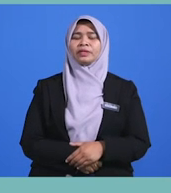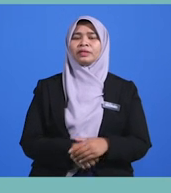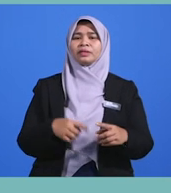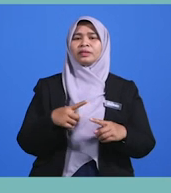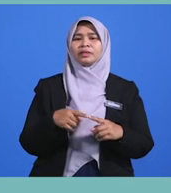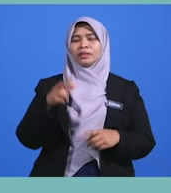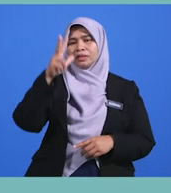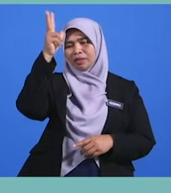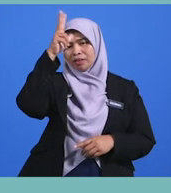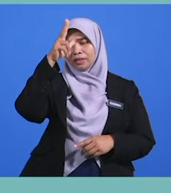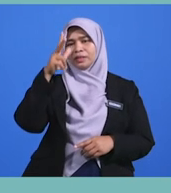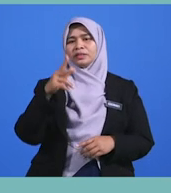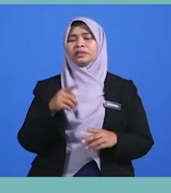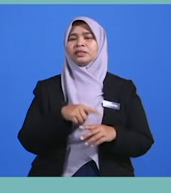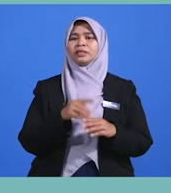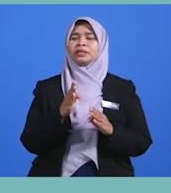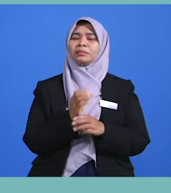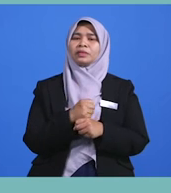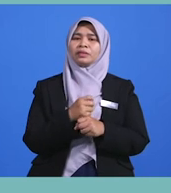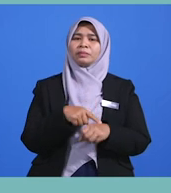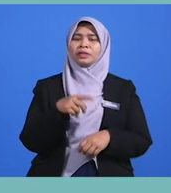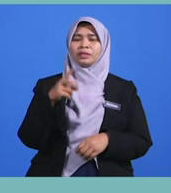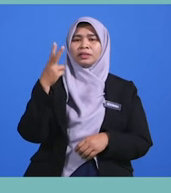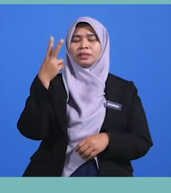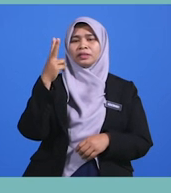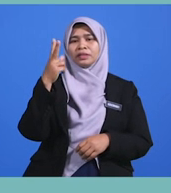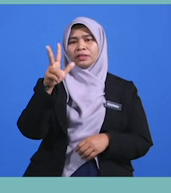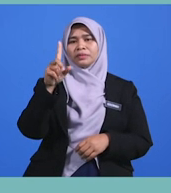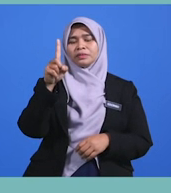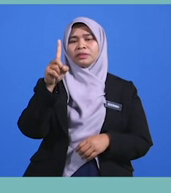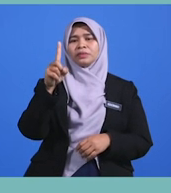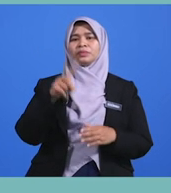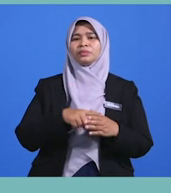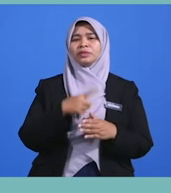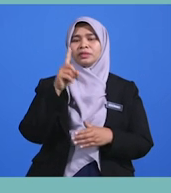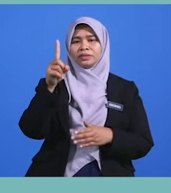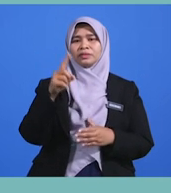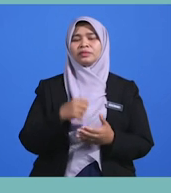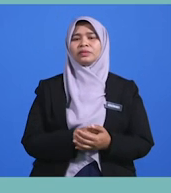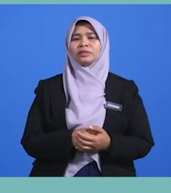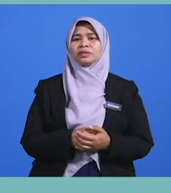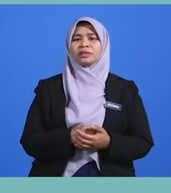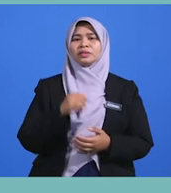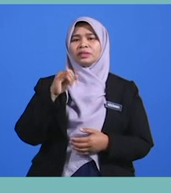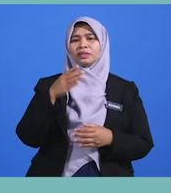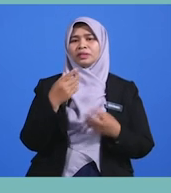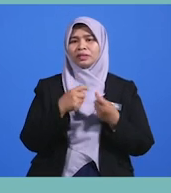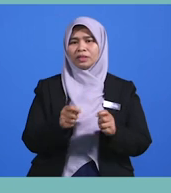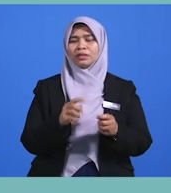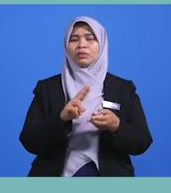Persekutuan Tanah Melayu dibentuk pada 31 Januari 1948, jata negara telah diubah reka